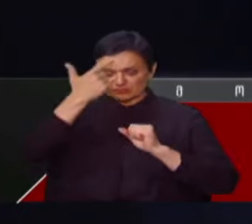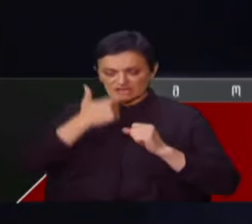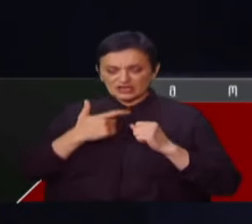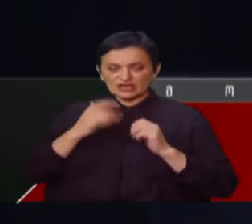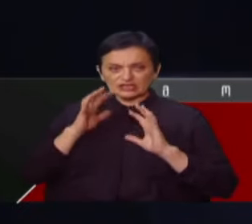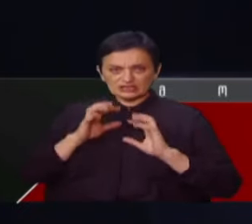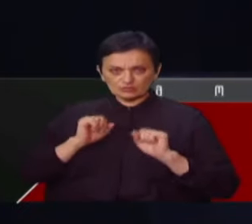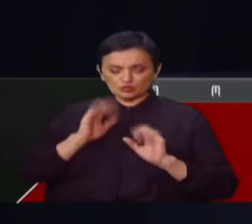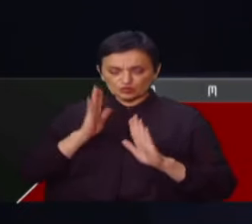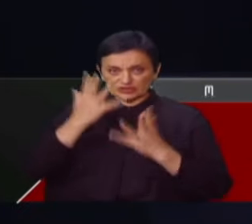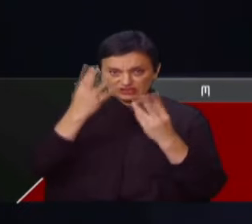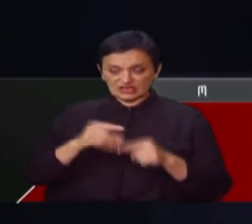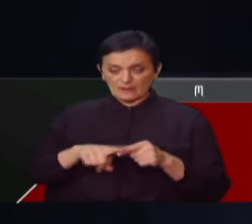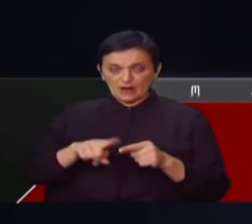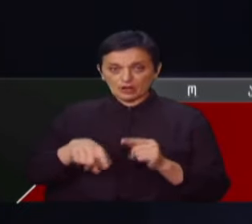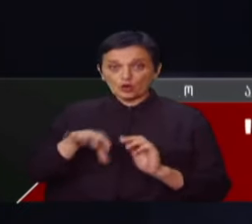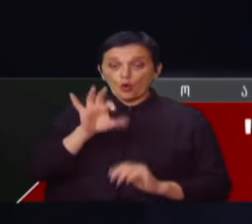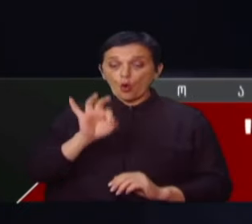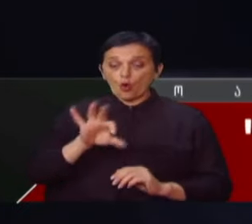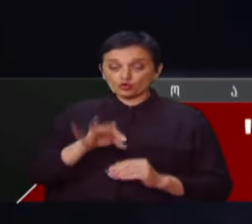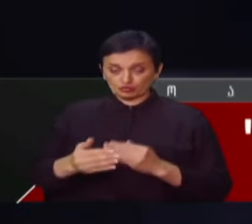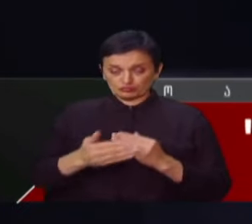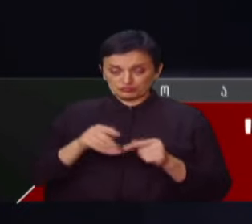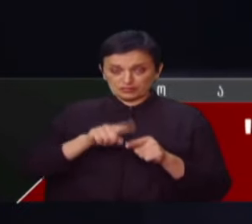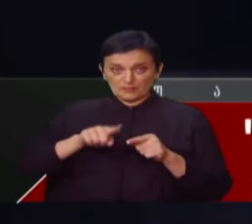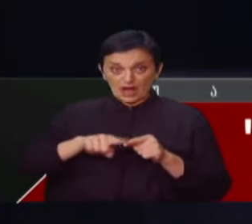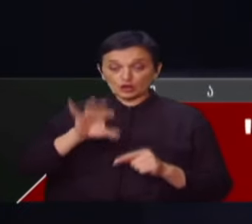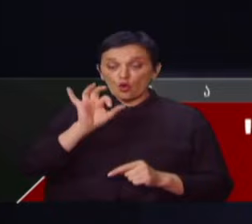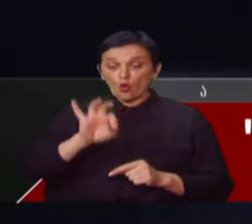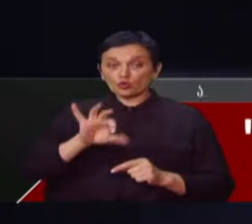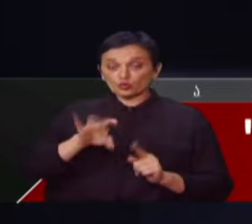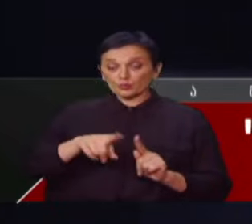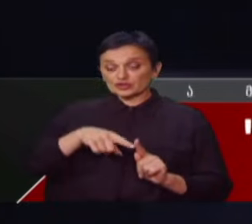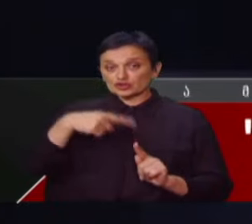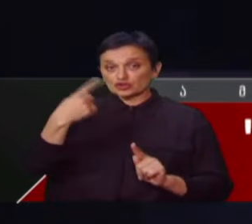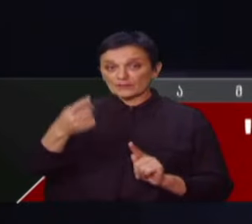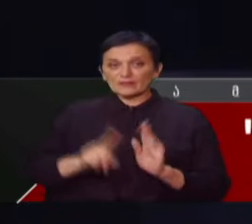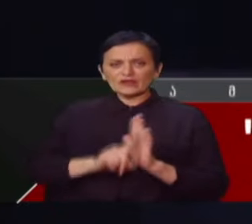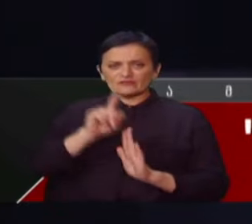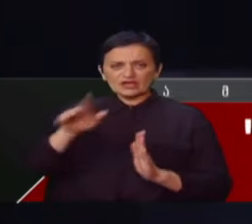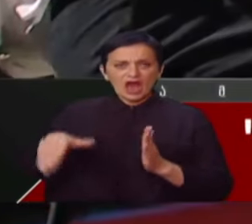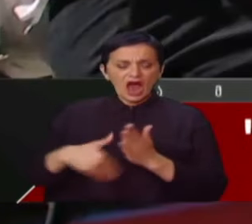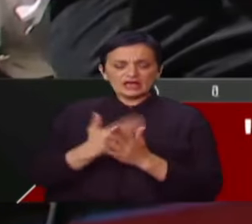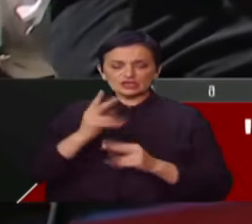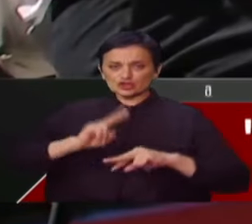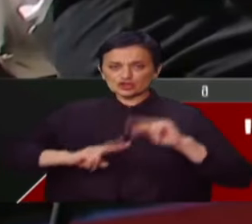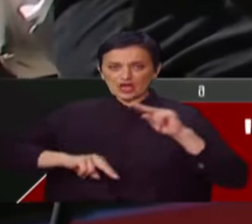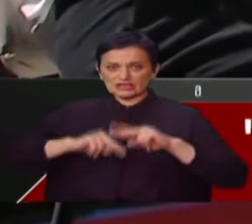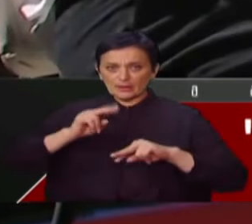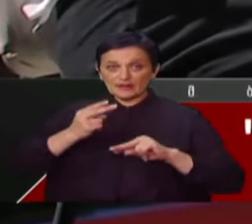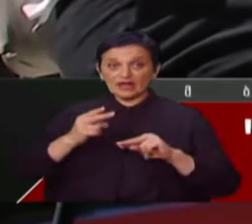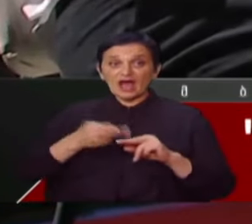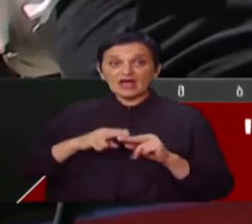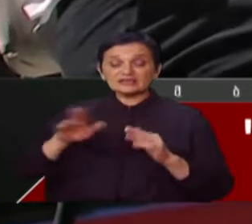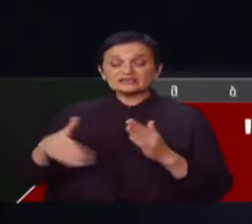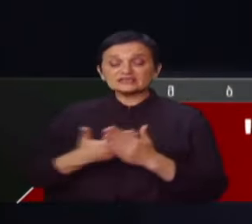მალე დადგება. ოქტომბერი მალეა. ოქტომბრის შემდეგ ვიწყებთ ახლის შენებას და ეს